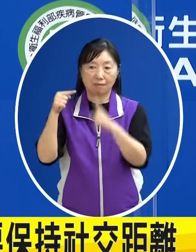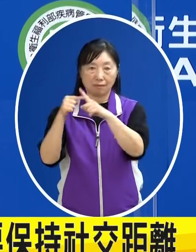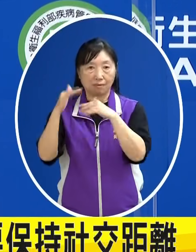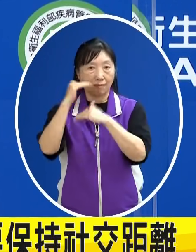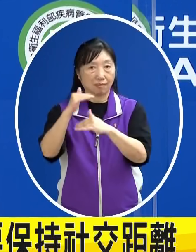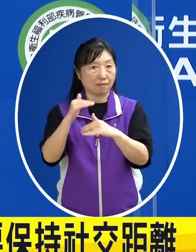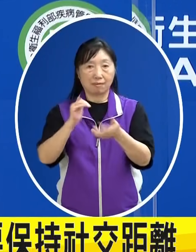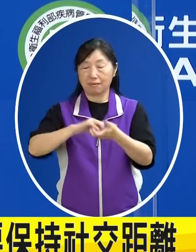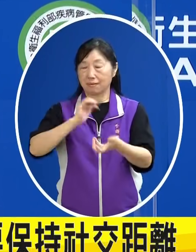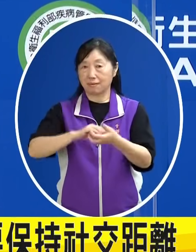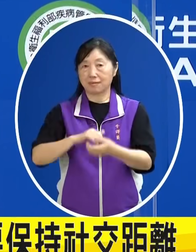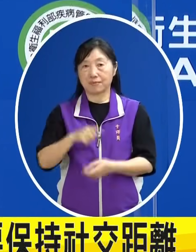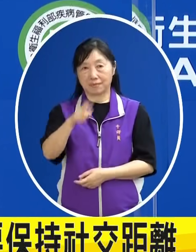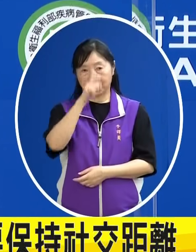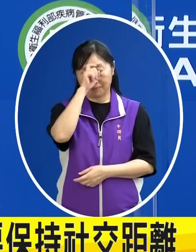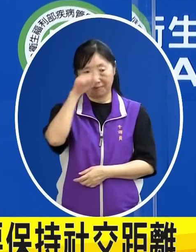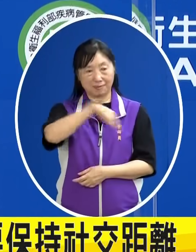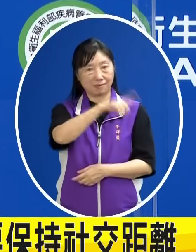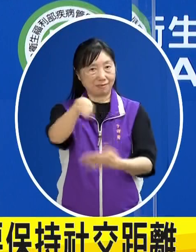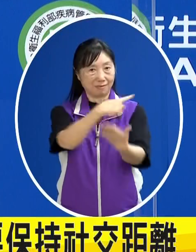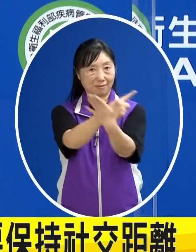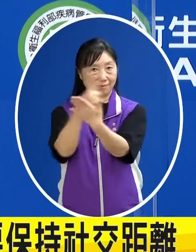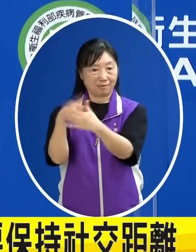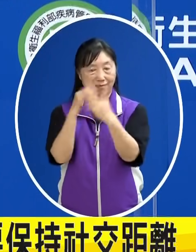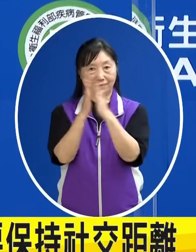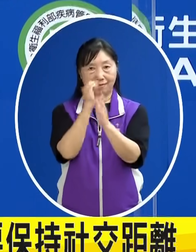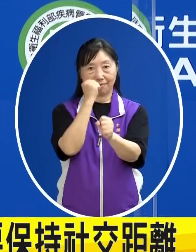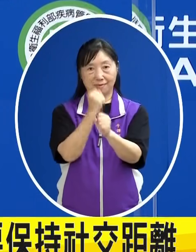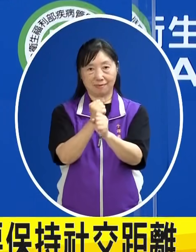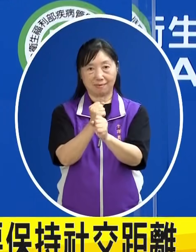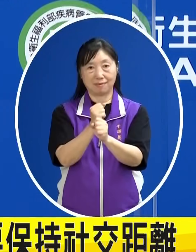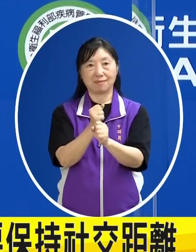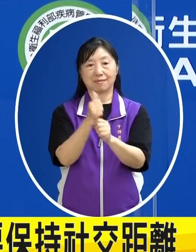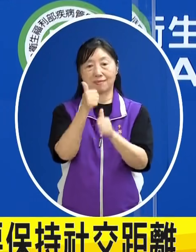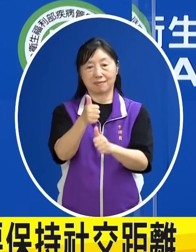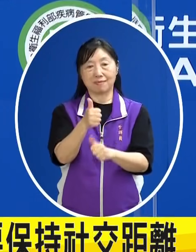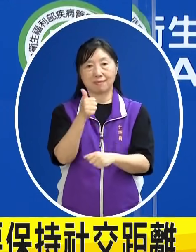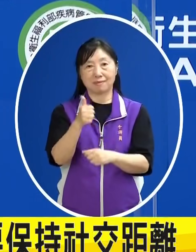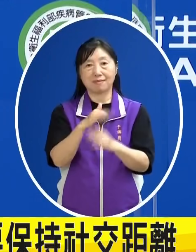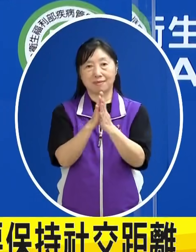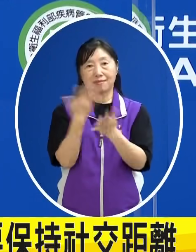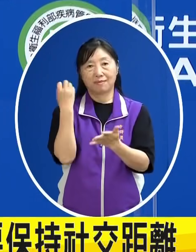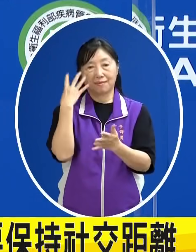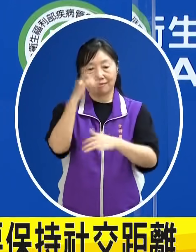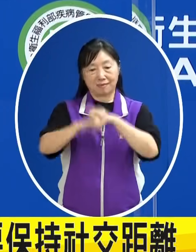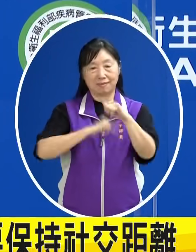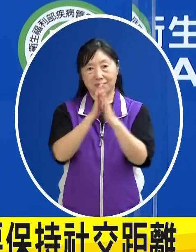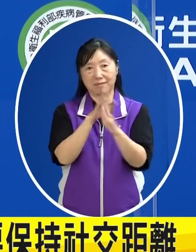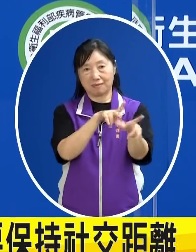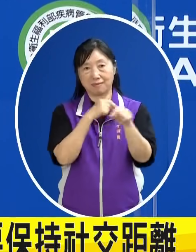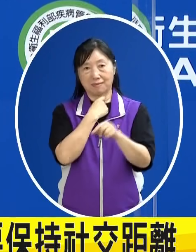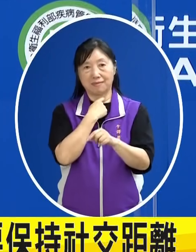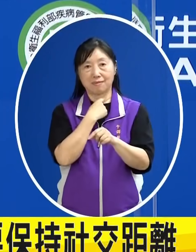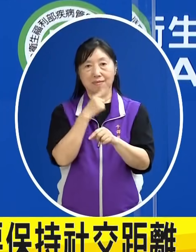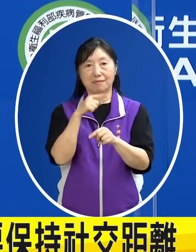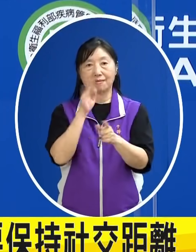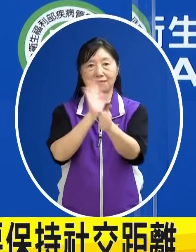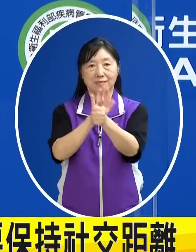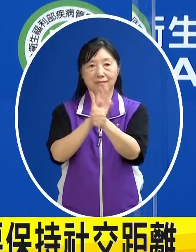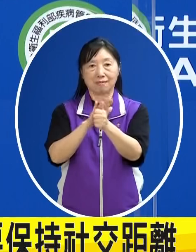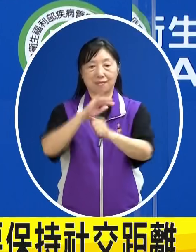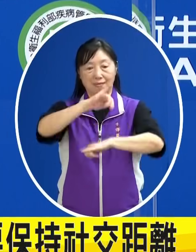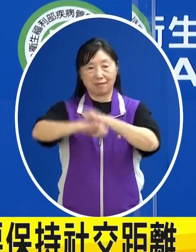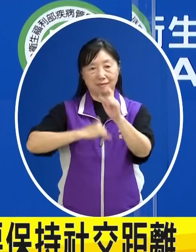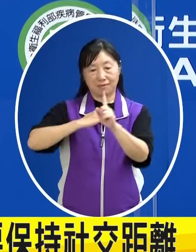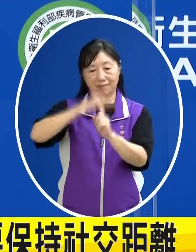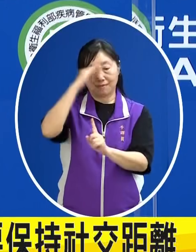制，好，那期待大家一起来落实防疫新生活。一方面也提升我们的生活品质，那一方